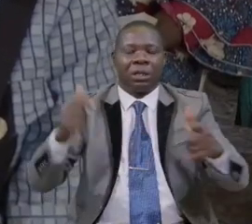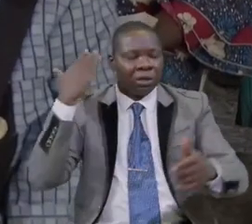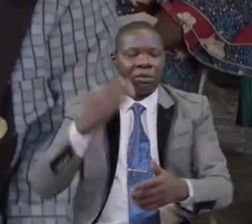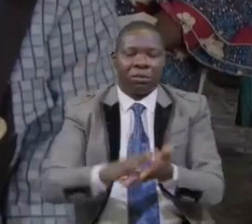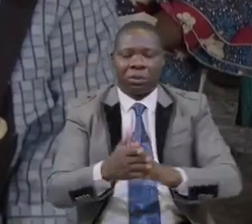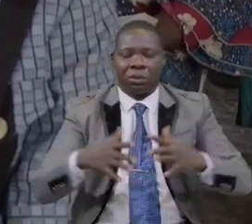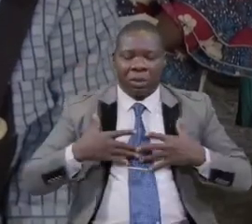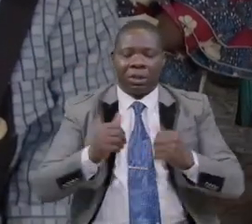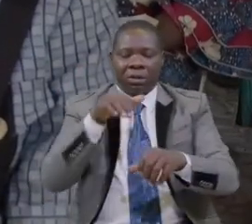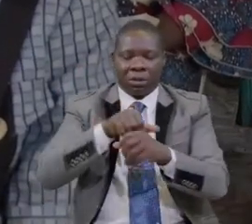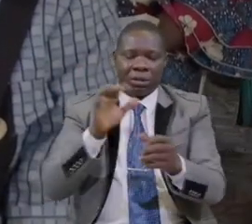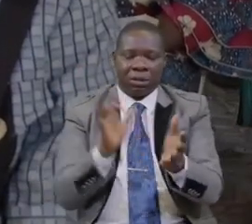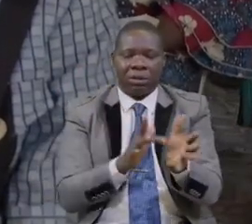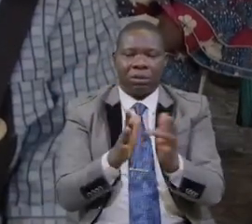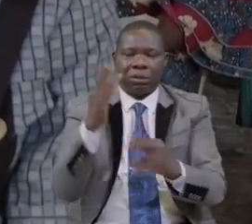de Jésus.